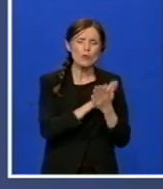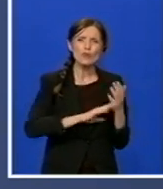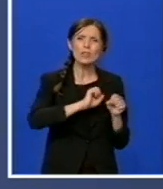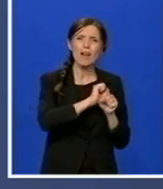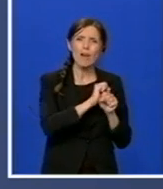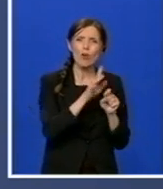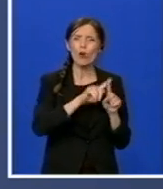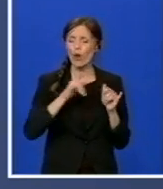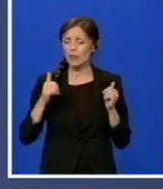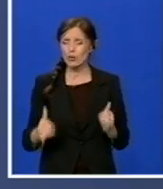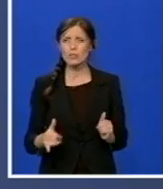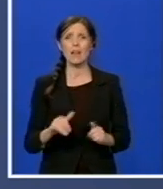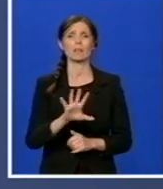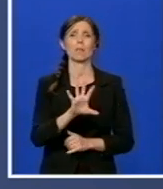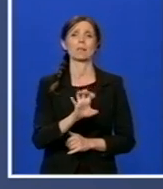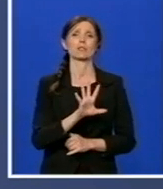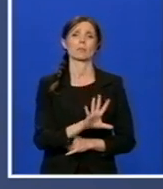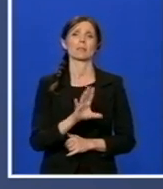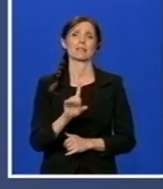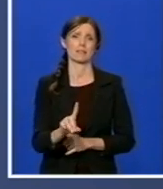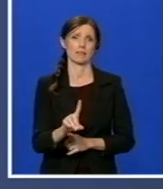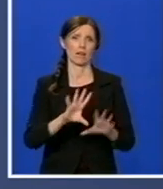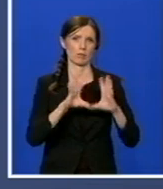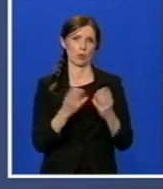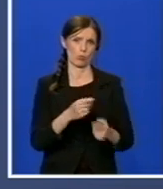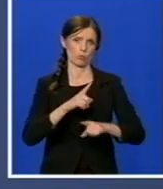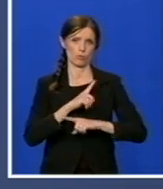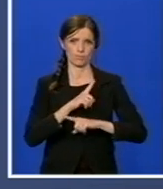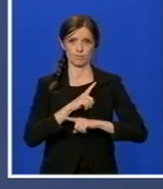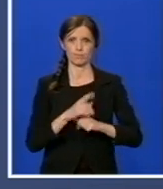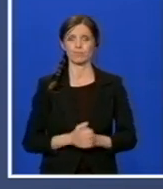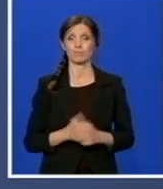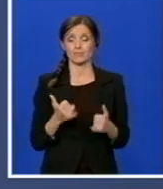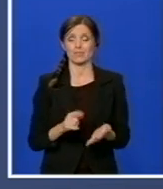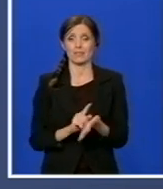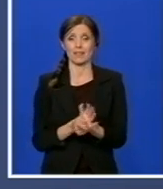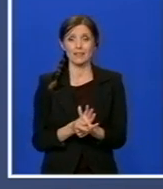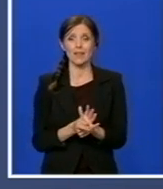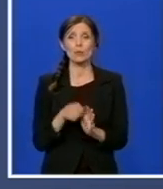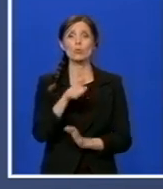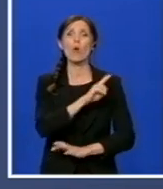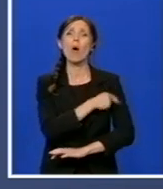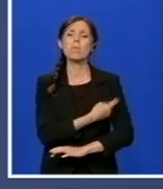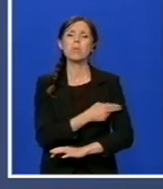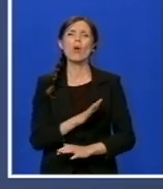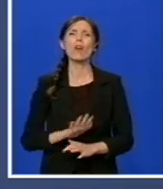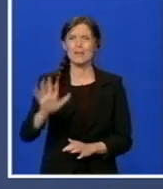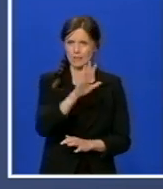epidemije 551. U ovom momentu ukupan broj hospitalizovanih